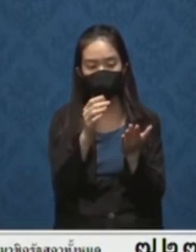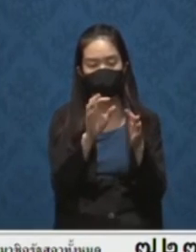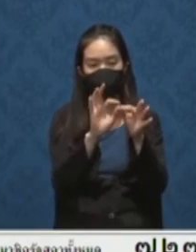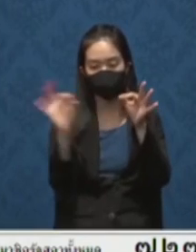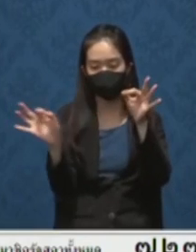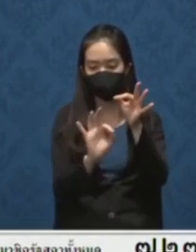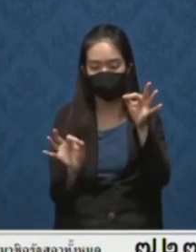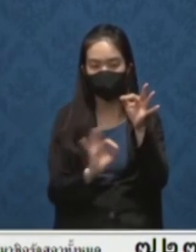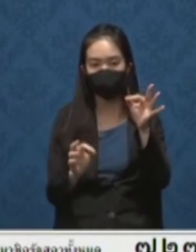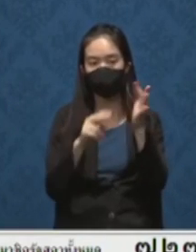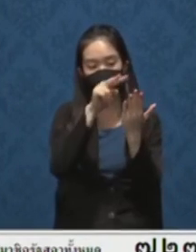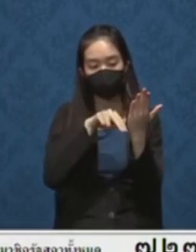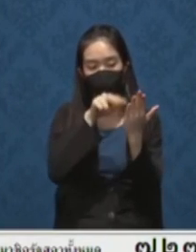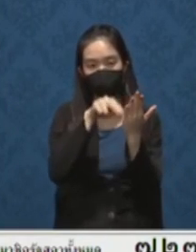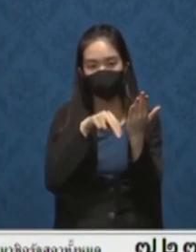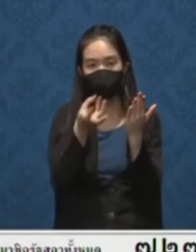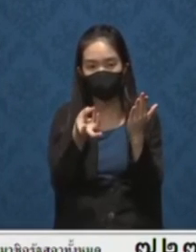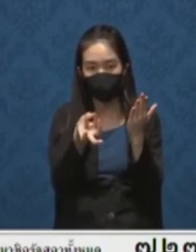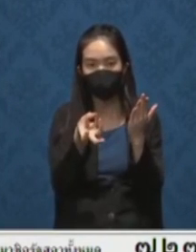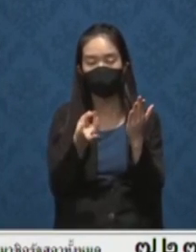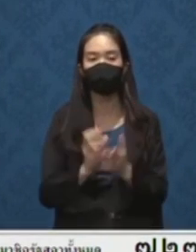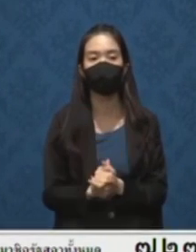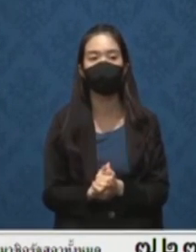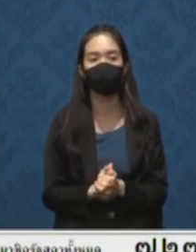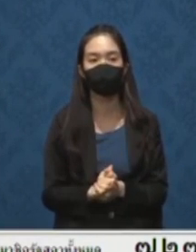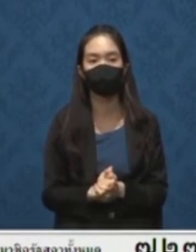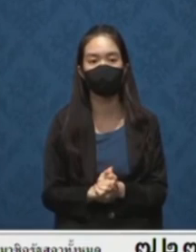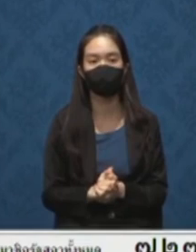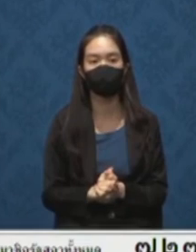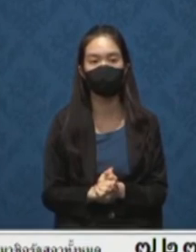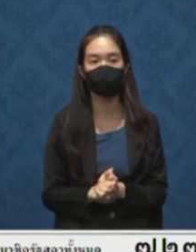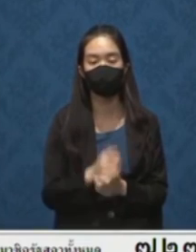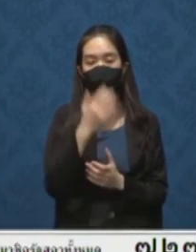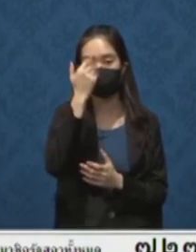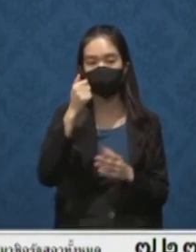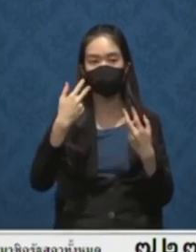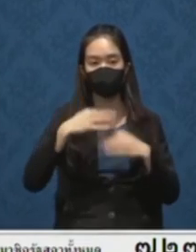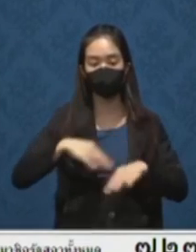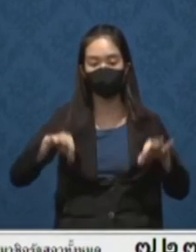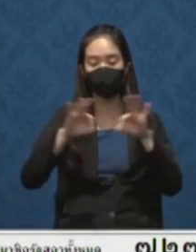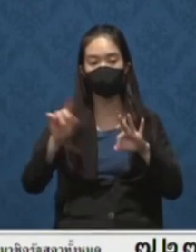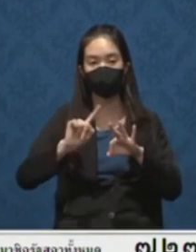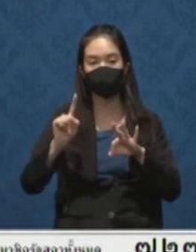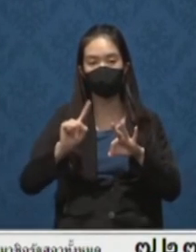เพราะสารสำคัญอยู่ใชนต้น